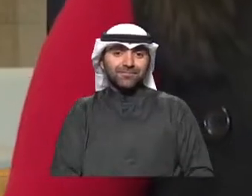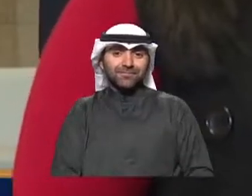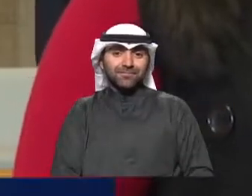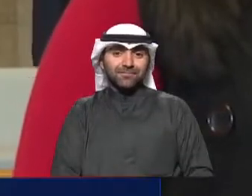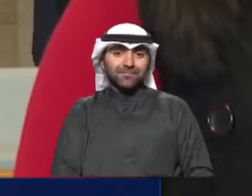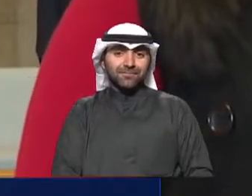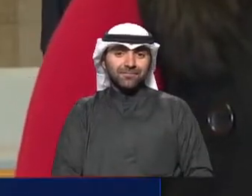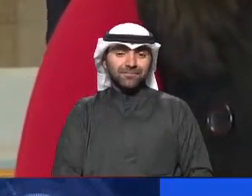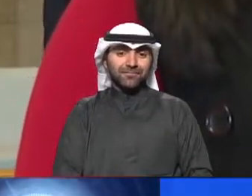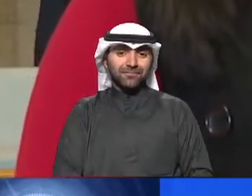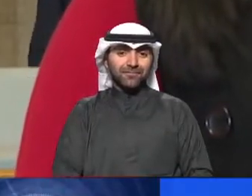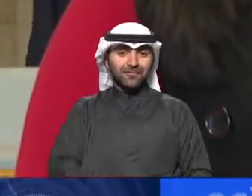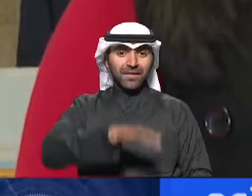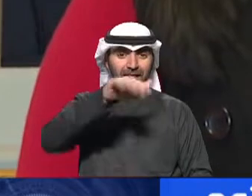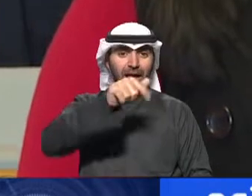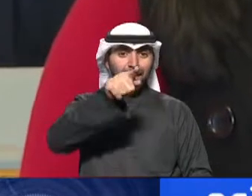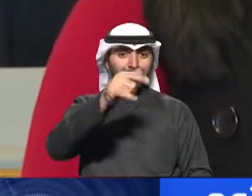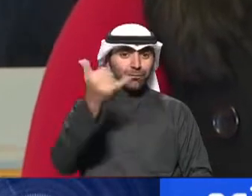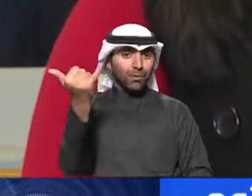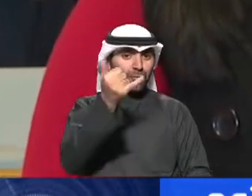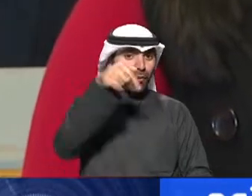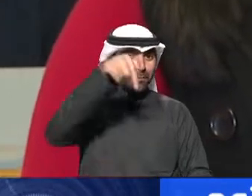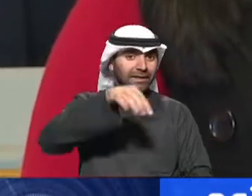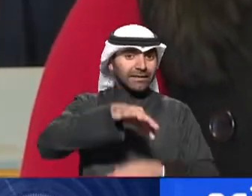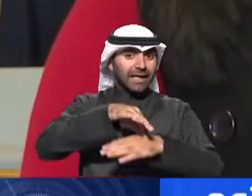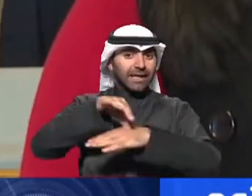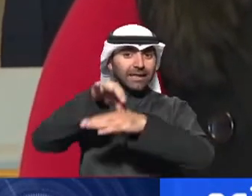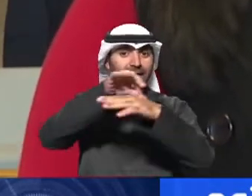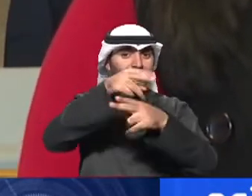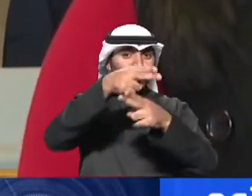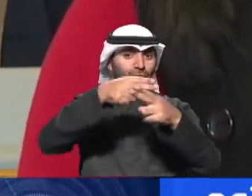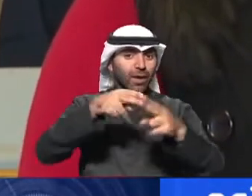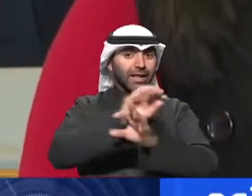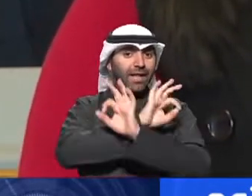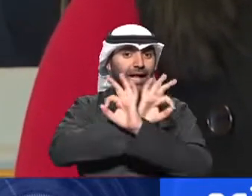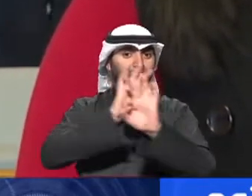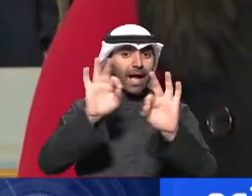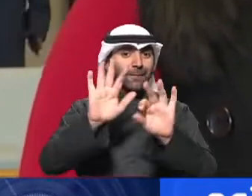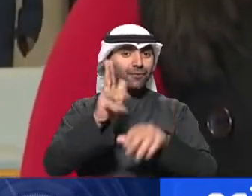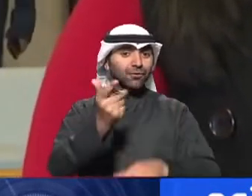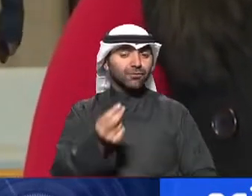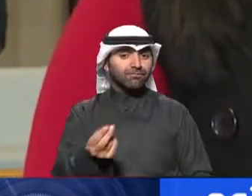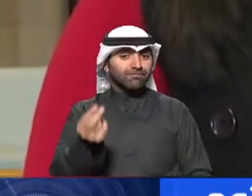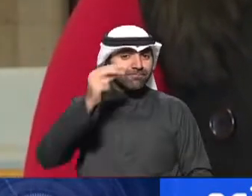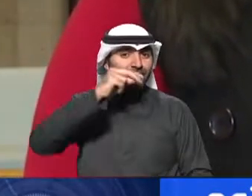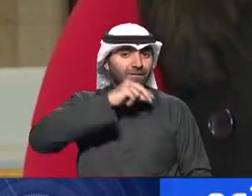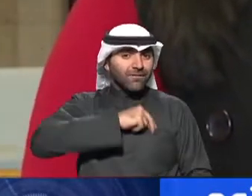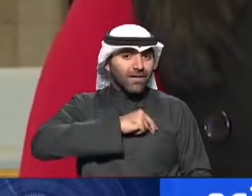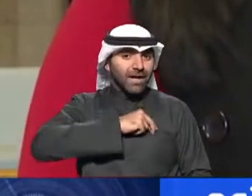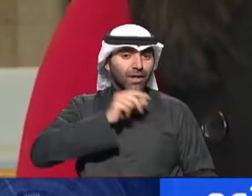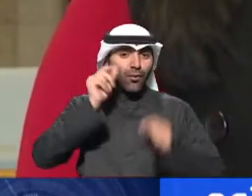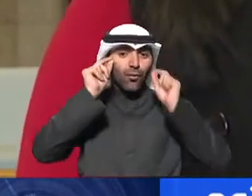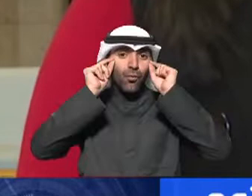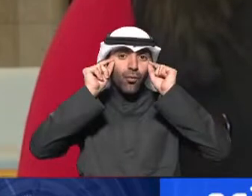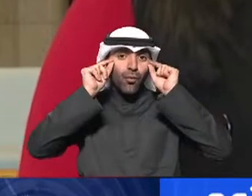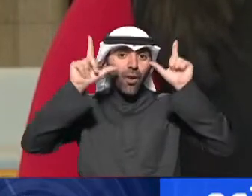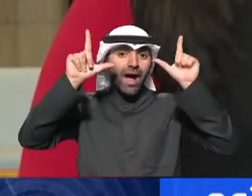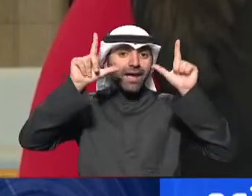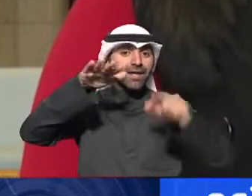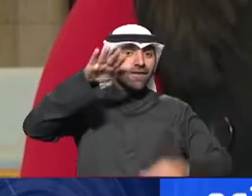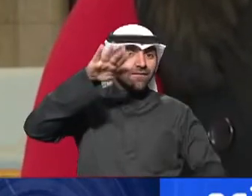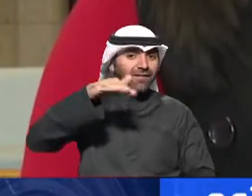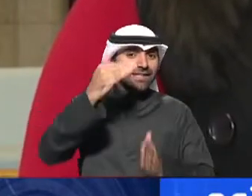جميعا أن نكون على دراية بكل ما يختص بالمعاملات المالية والمصرفية، وهذا هو هدف الحملة التي أطلقها بنك